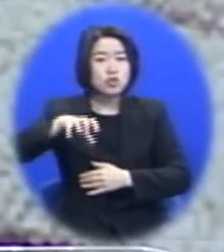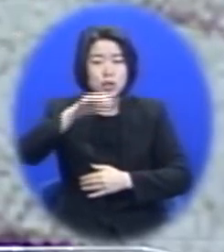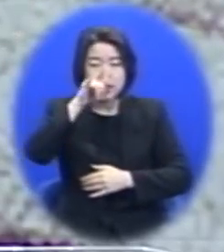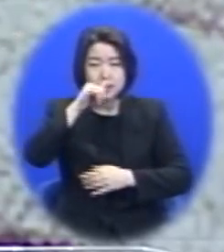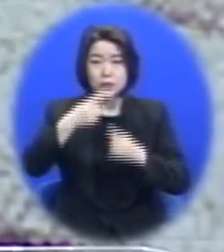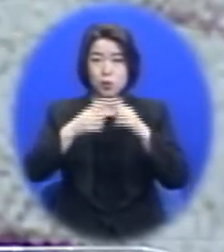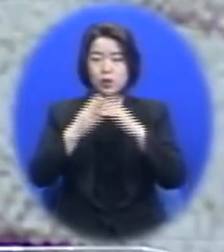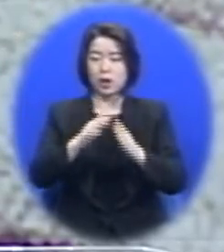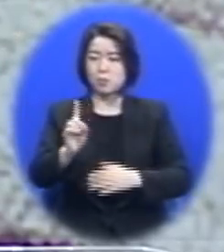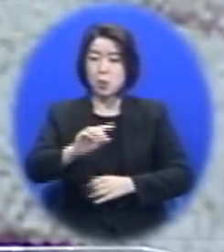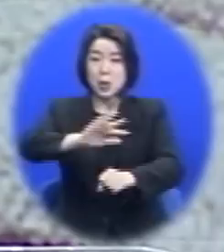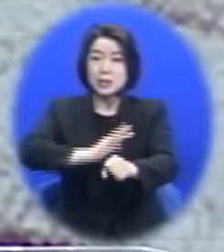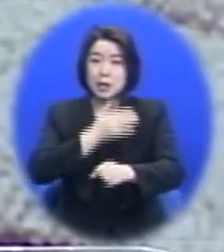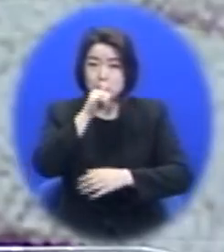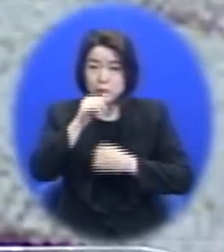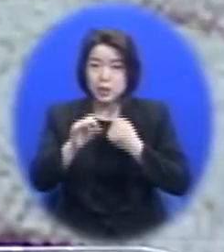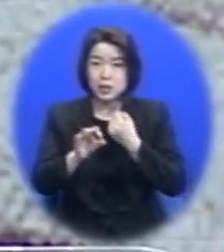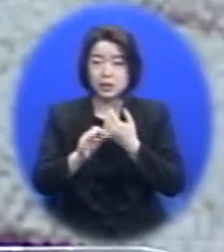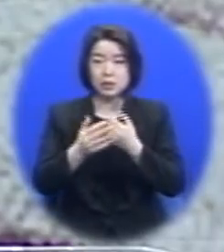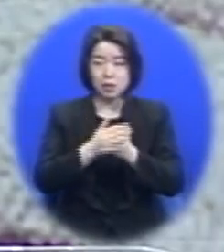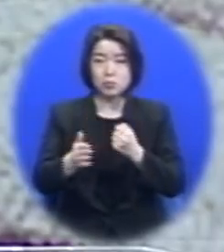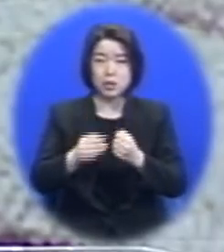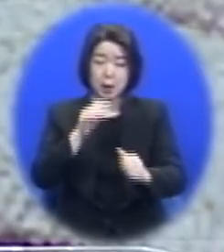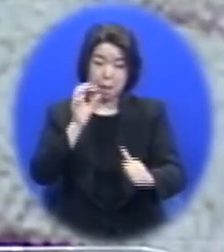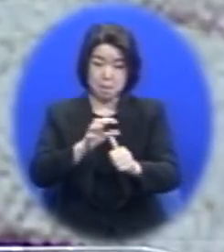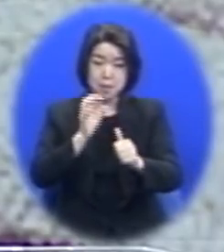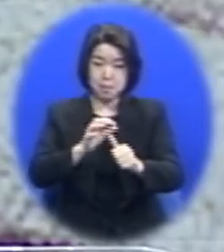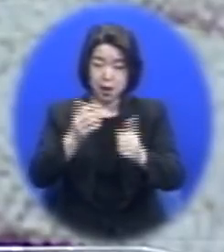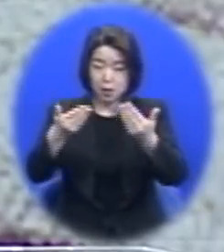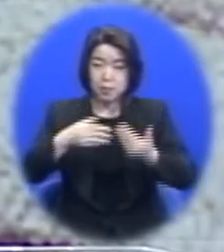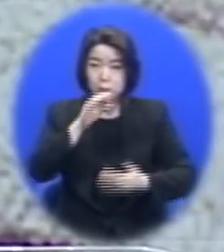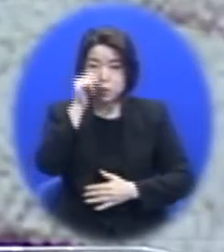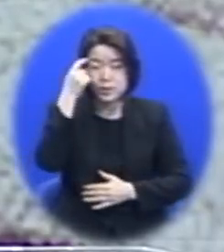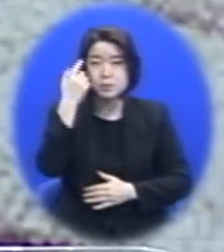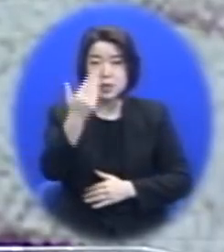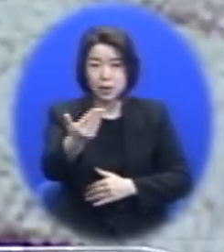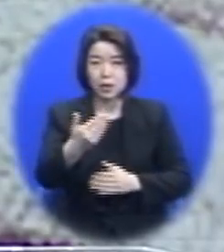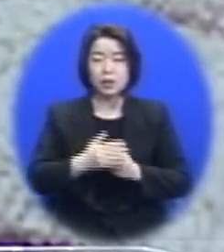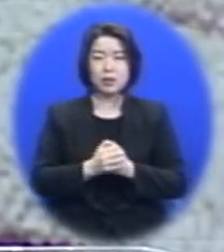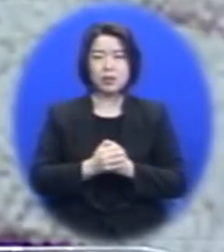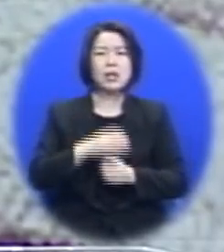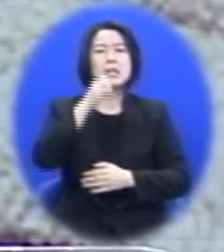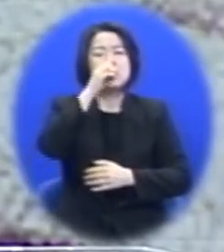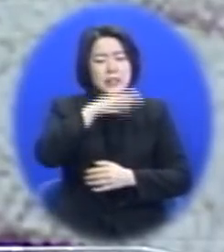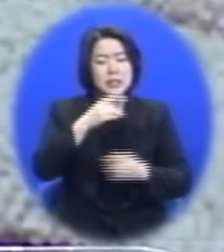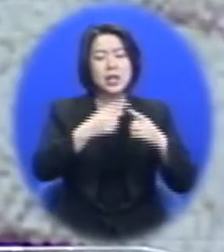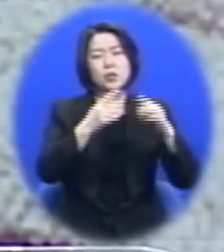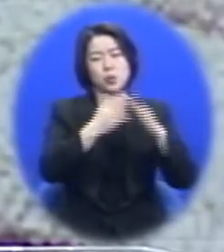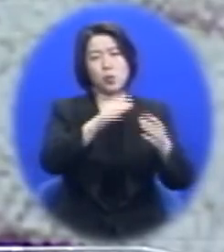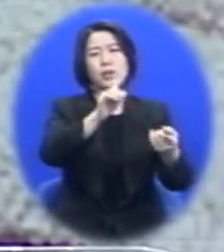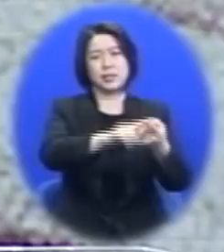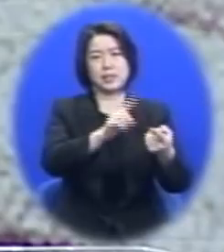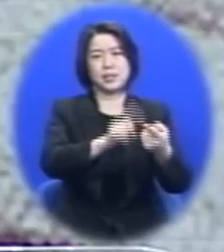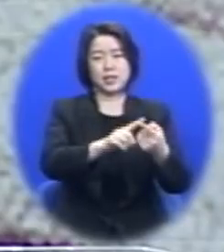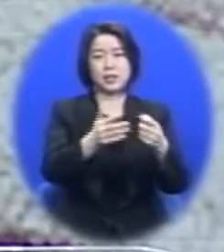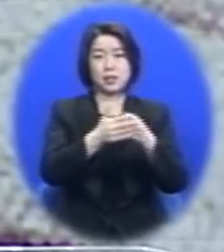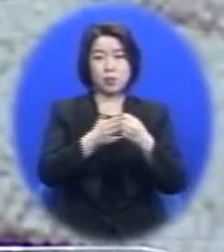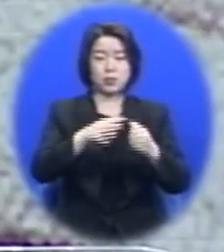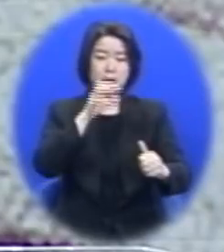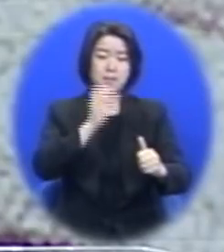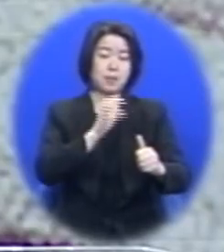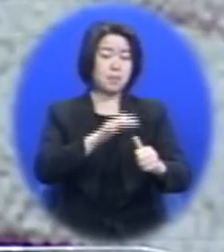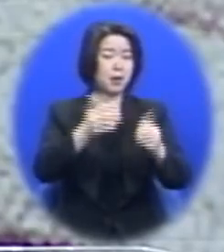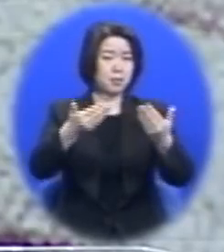잘 못했기 때문에 그렇게 핍박을 당한 니까 그냥 교회인 것 자체로 서 핍박을 받아 크게